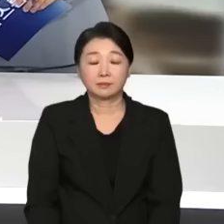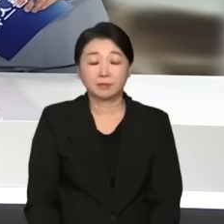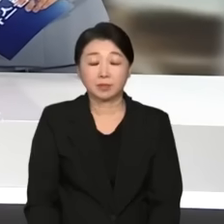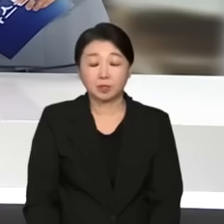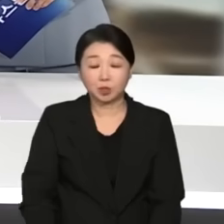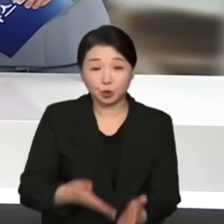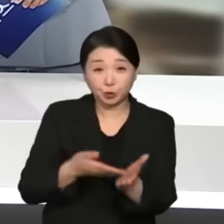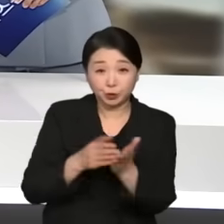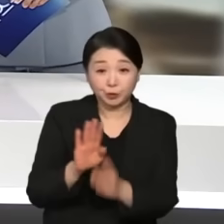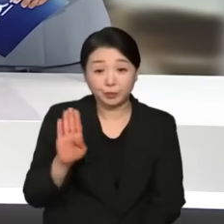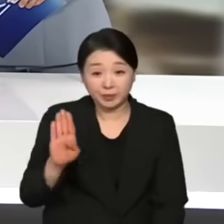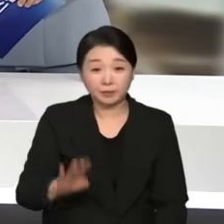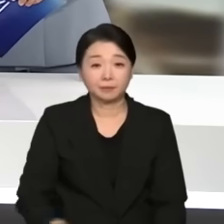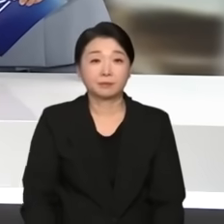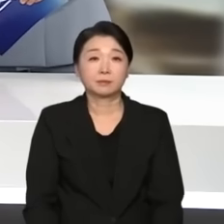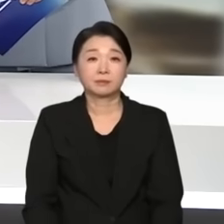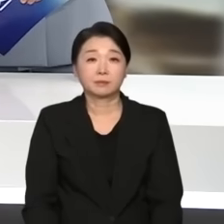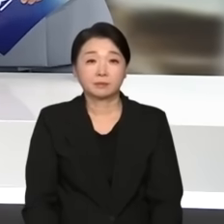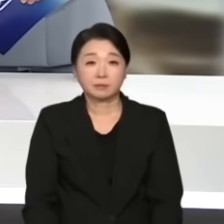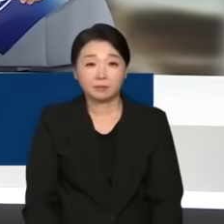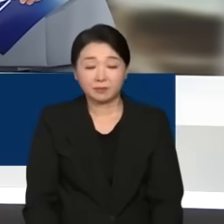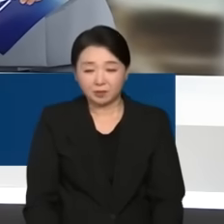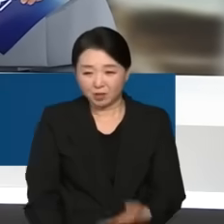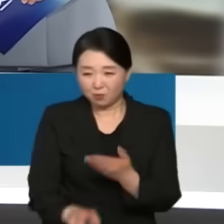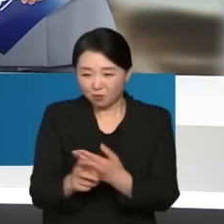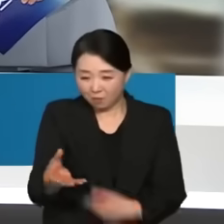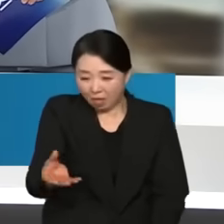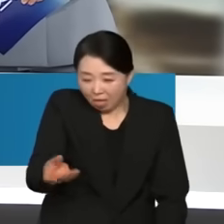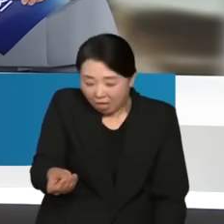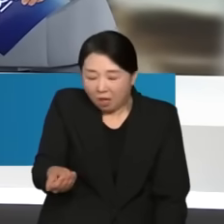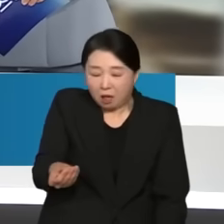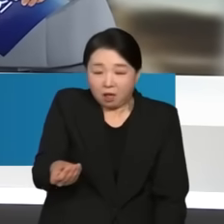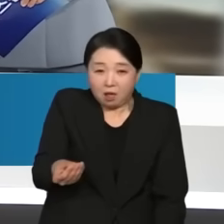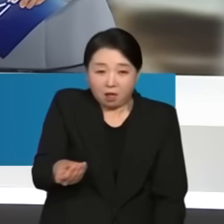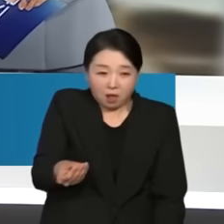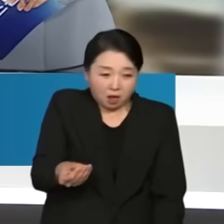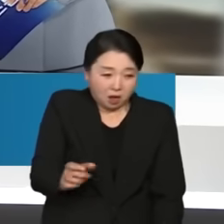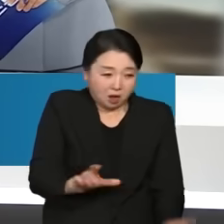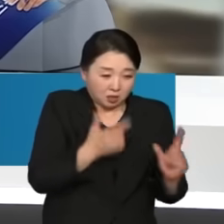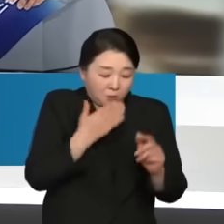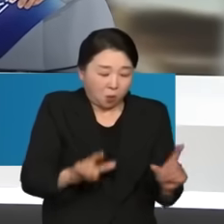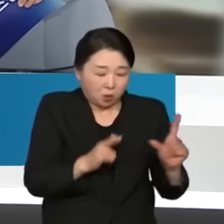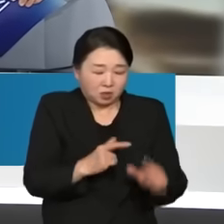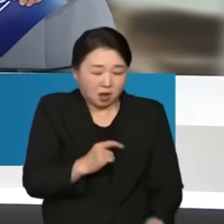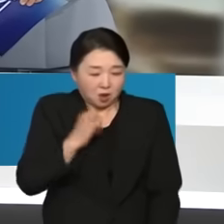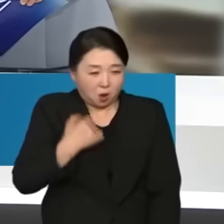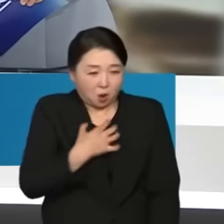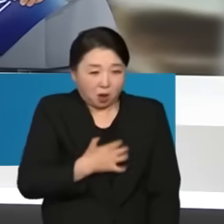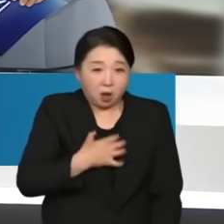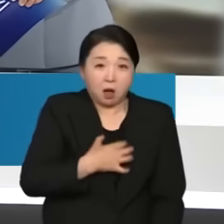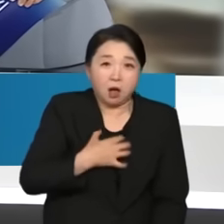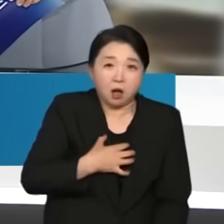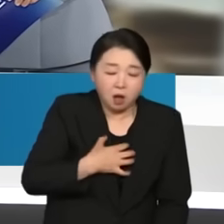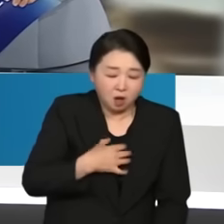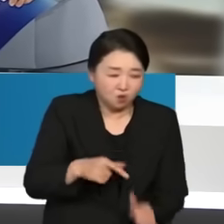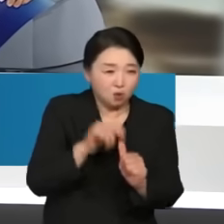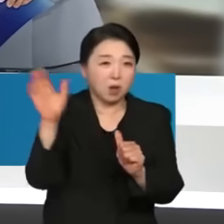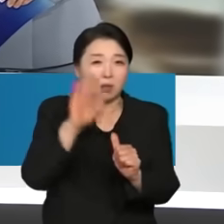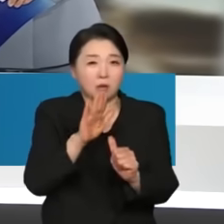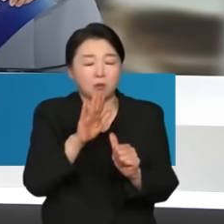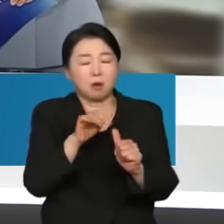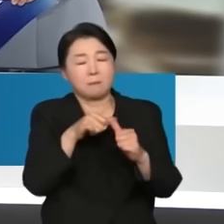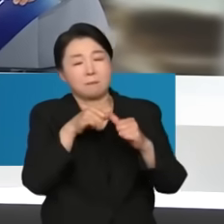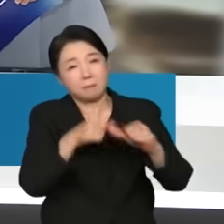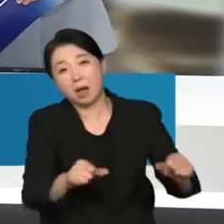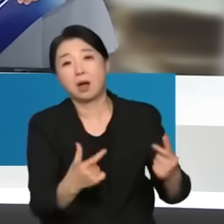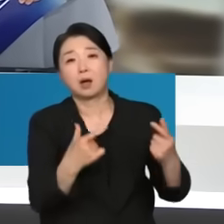뉴스비 시간입니다 불법 사체는 궁지에 몰린 사람들의 삶을 구원하기 단 파괴해 버리는 악마 같은 존재입니다